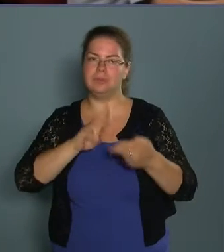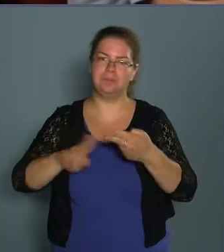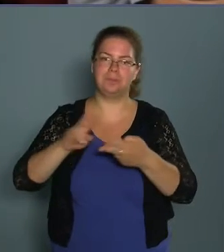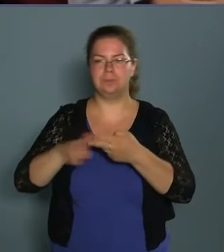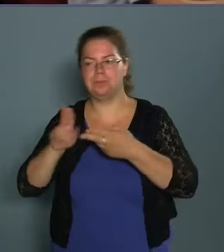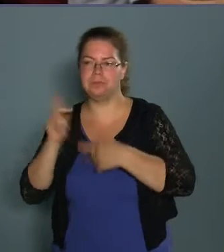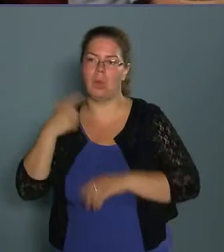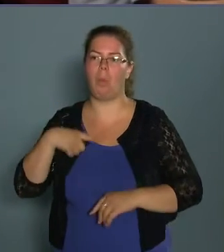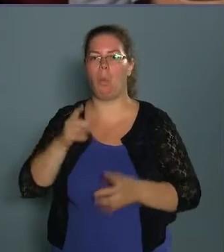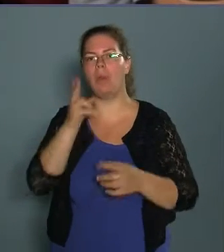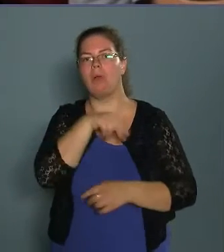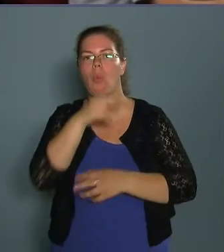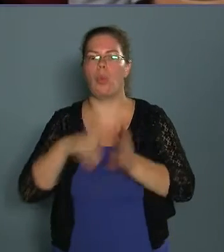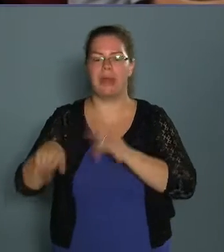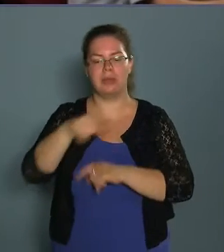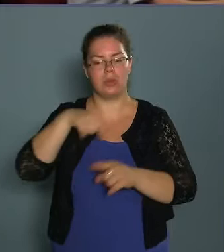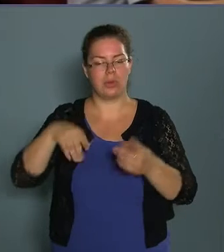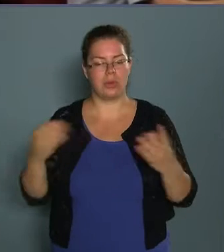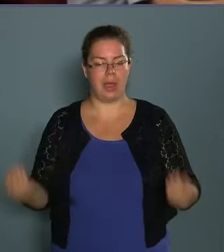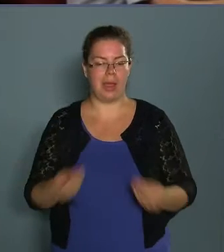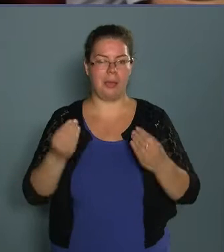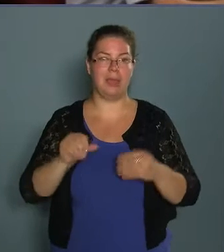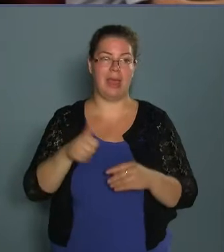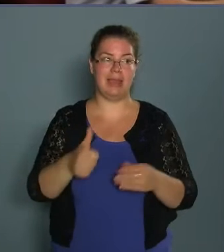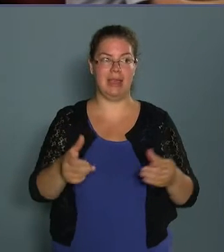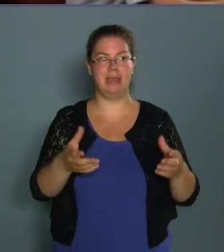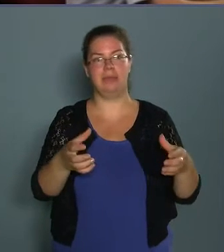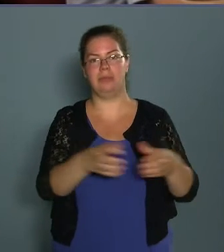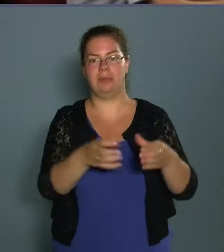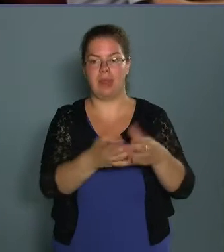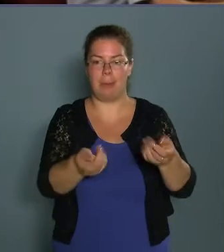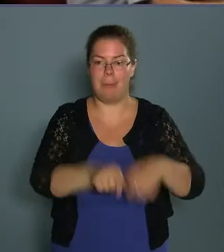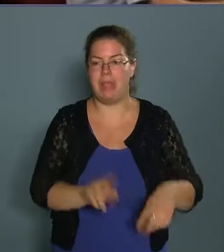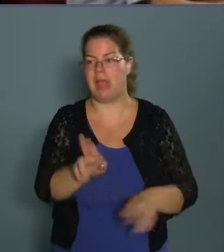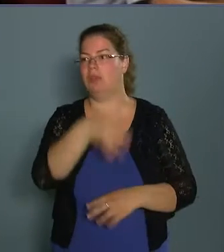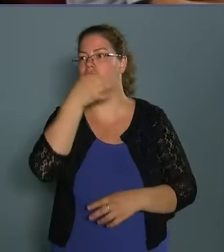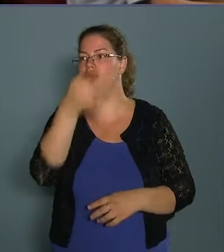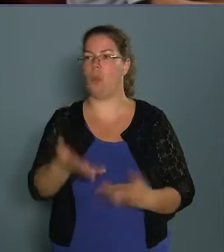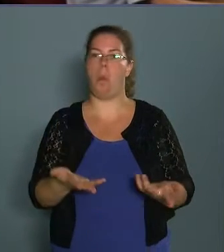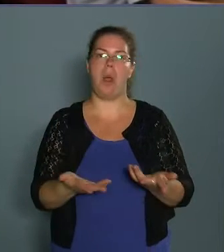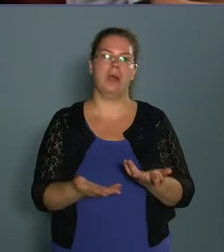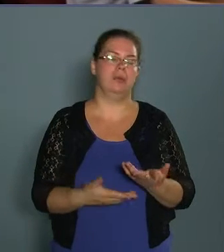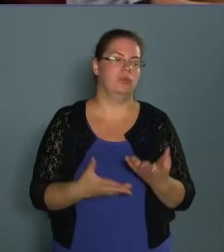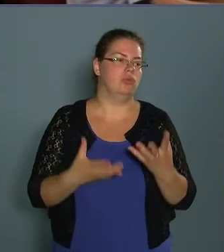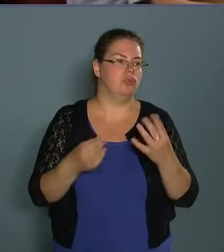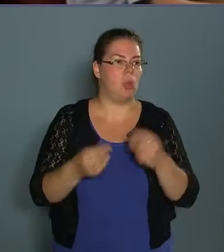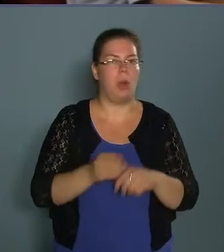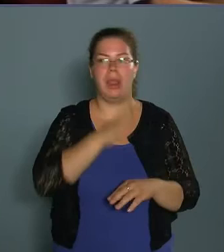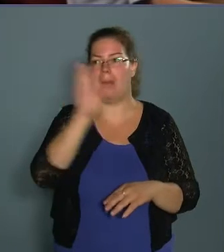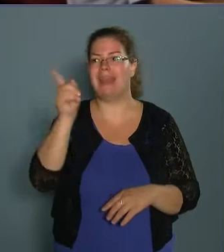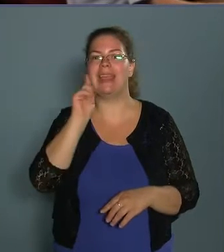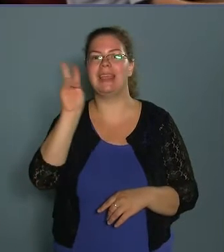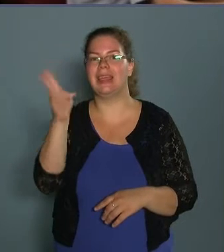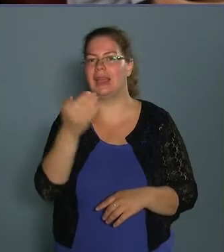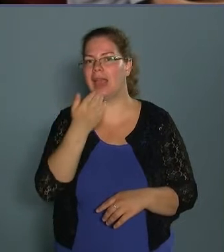kórház körül, amely egy-egy részleg bezárásáról szólt, elmentek hírek szerint emberek az